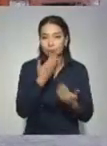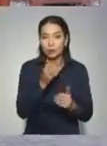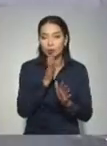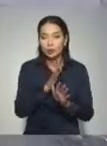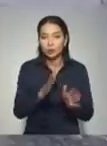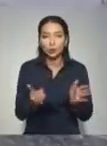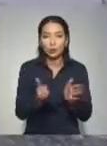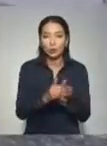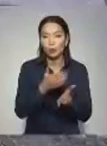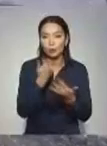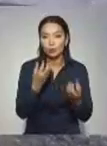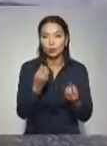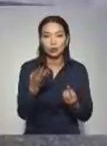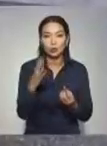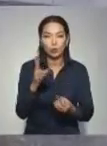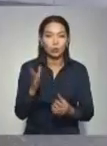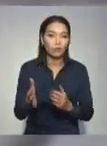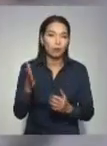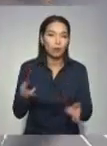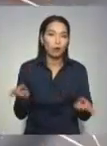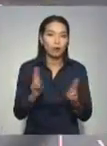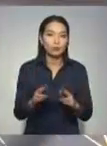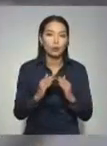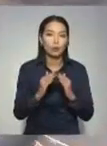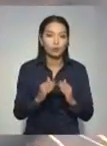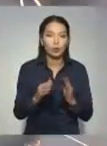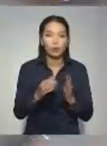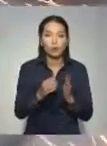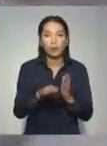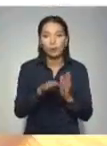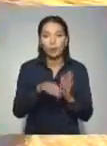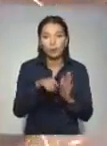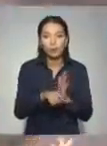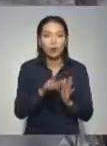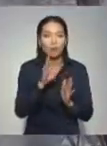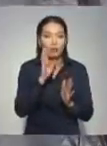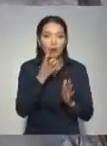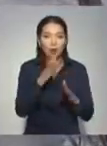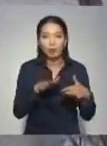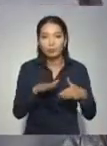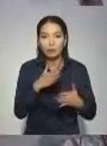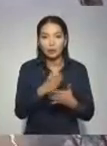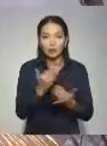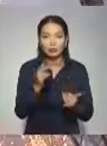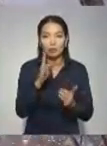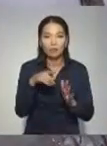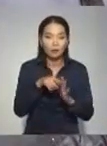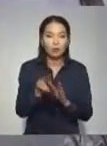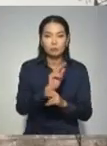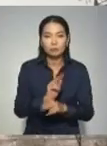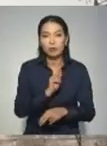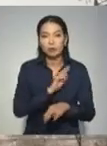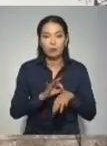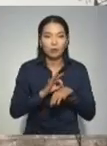қосылмаған 4 көпқабатты үй қалды. Олардың жертөлесіне дейін ыстық су келіп тұр. Енді оны пәтерлерге жеткізу жұмысы жүріп жатыр.